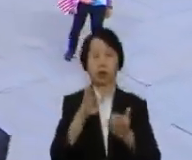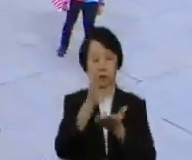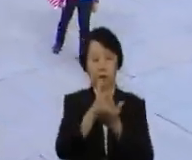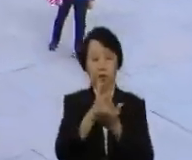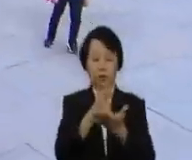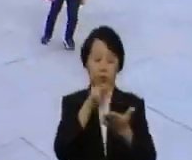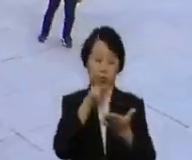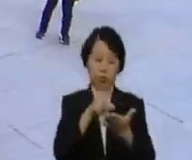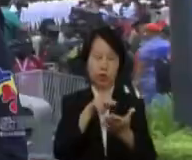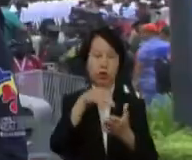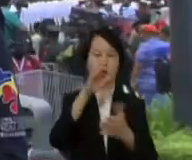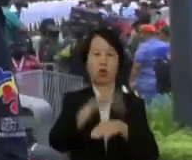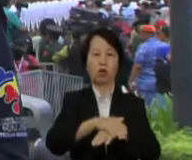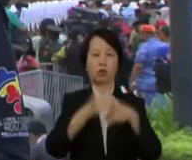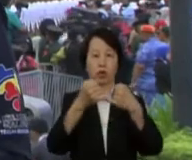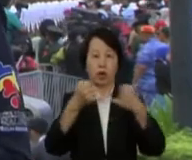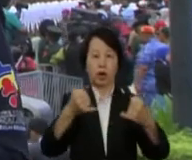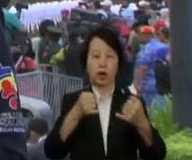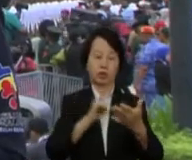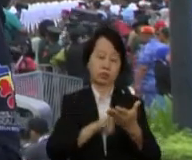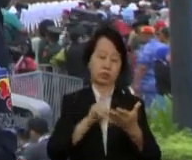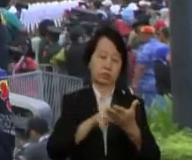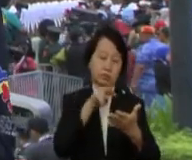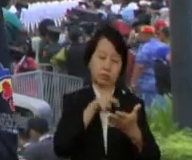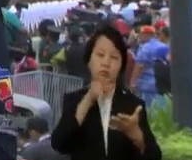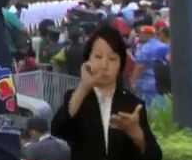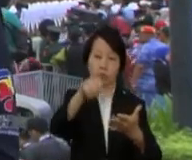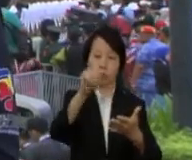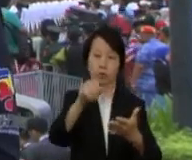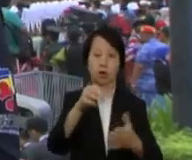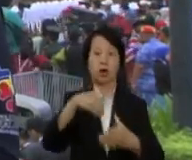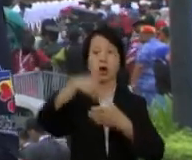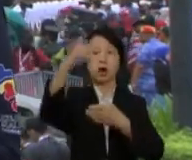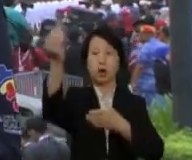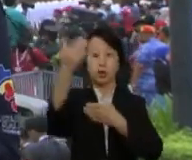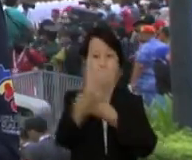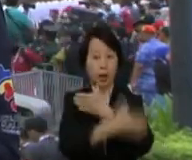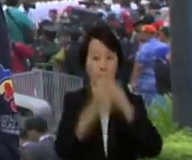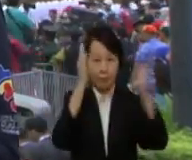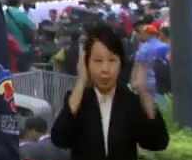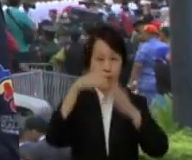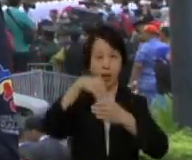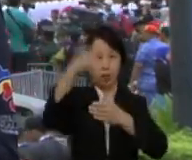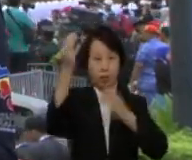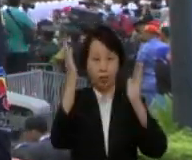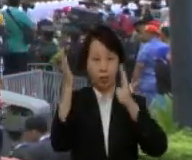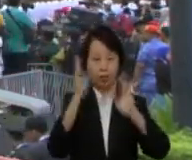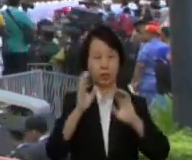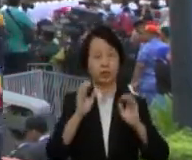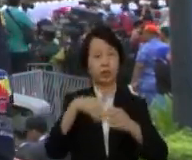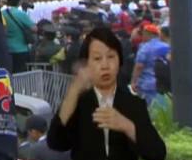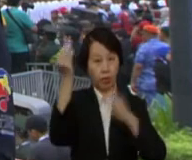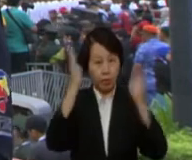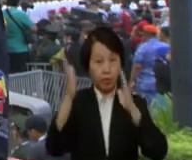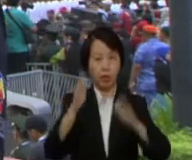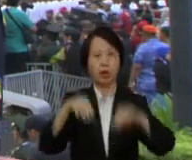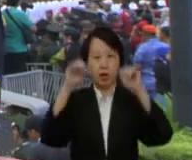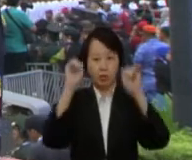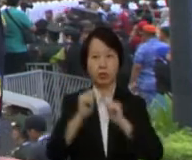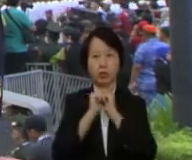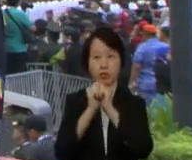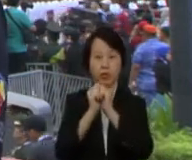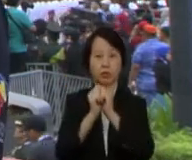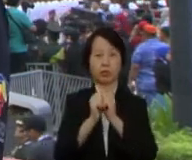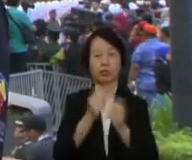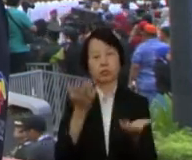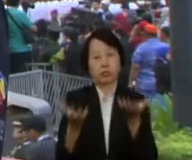boleh disaksikan secara dalam talian ketika ini. Jadi anda di luar sana walaupun tidak berada di tanah air, sanggup bersama dengan